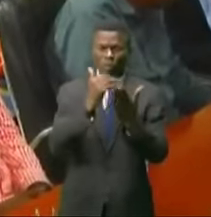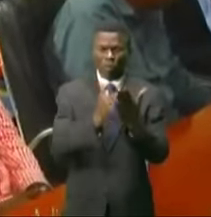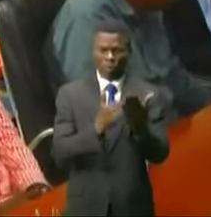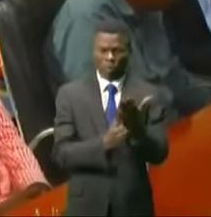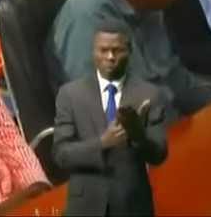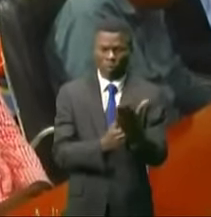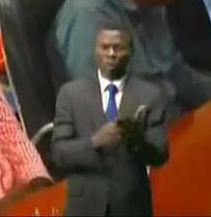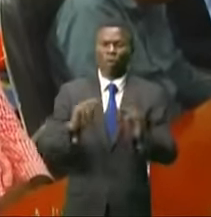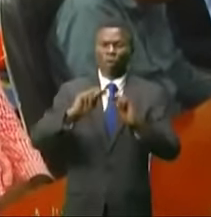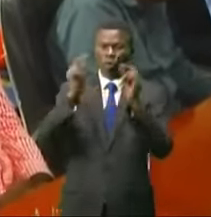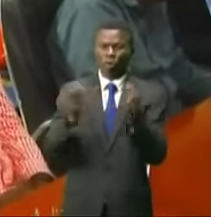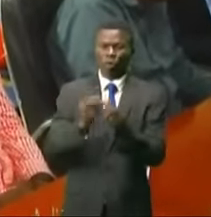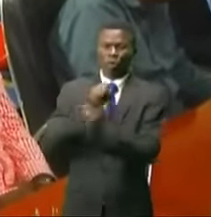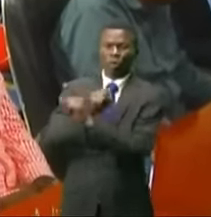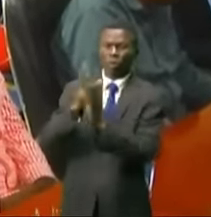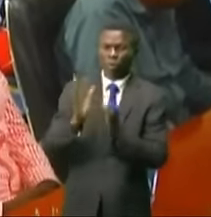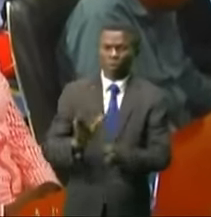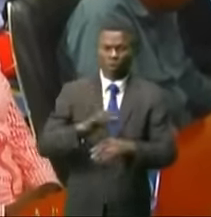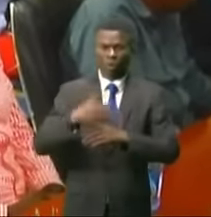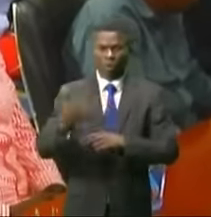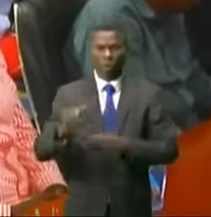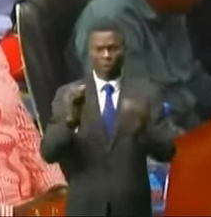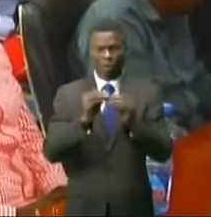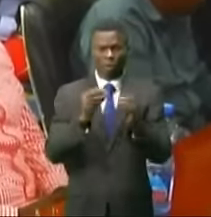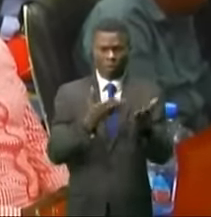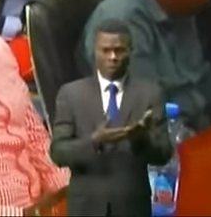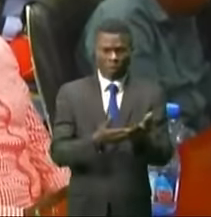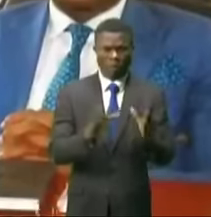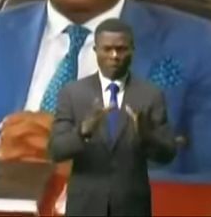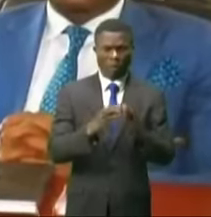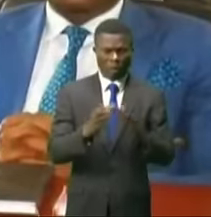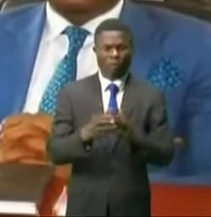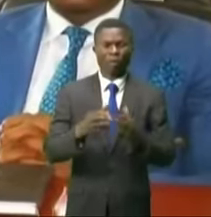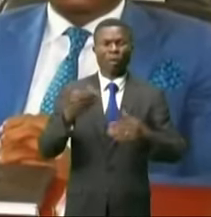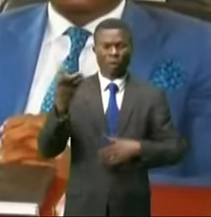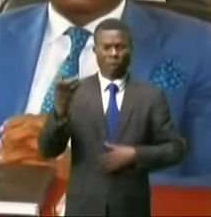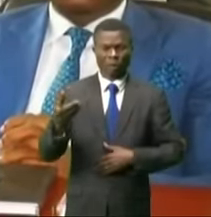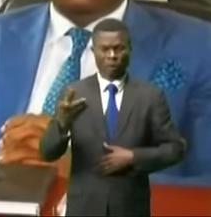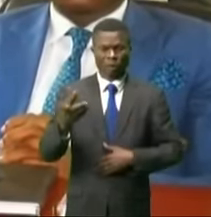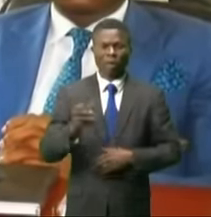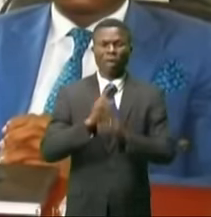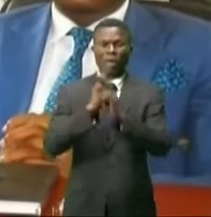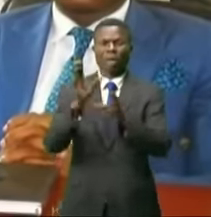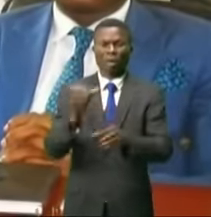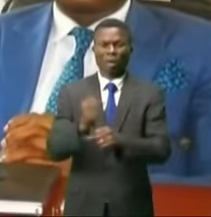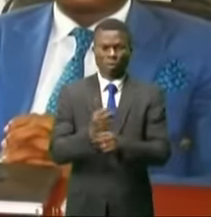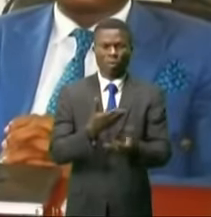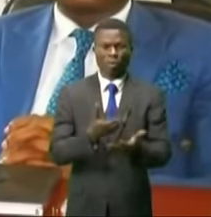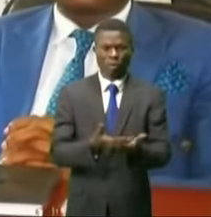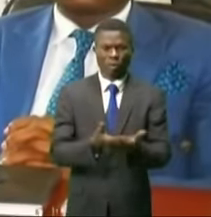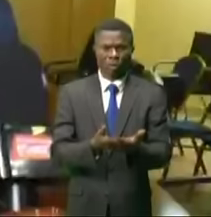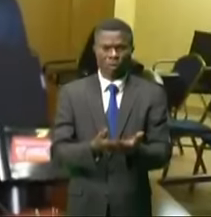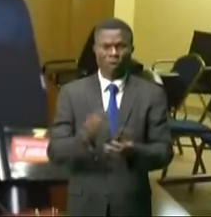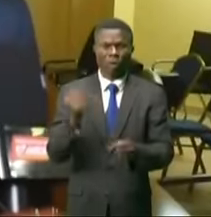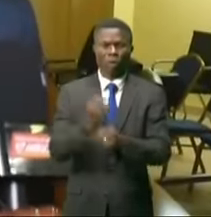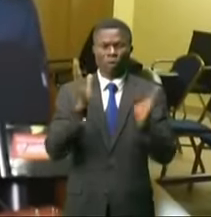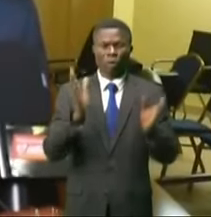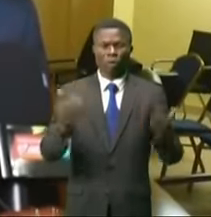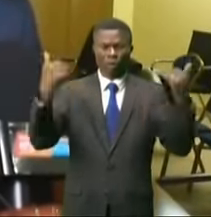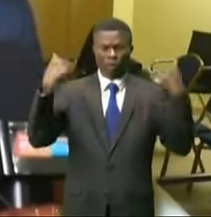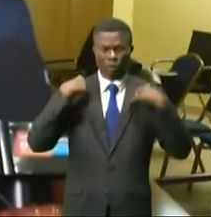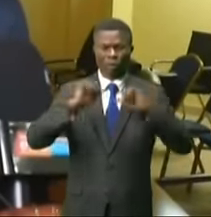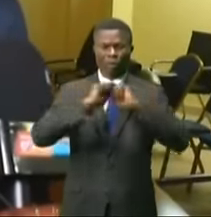la délégation syndicale. À la suite de cette réunion avec la tutelle, une restitution a été faite aux agents et cadres de